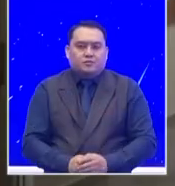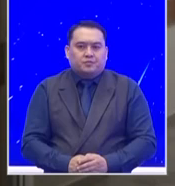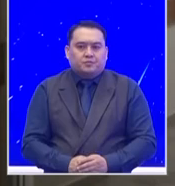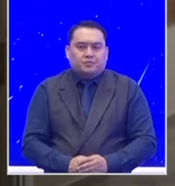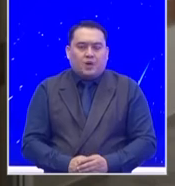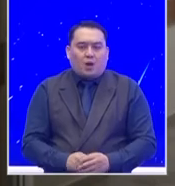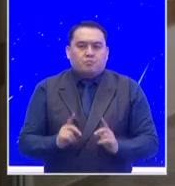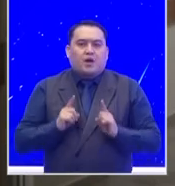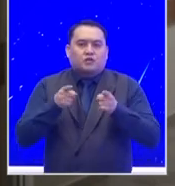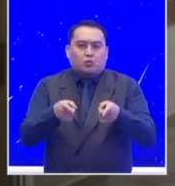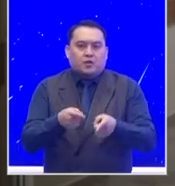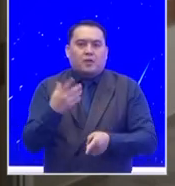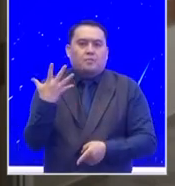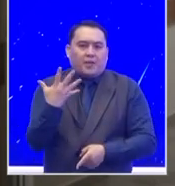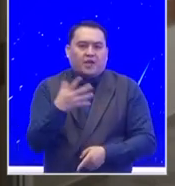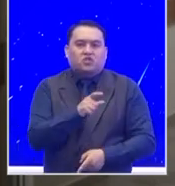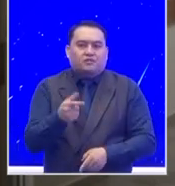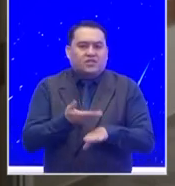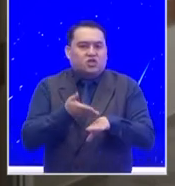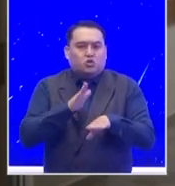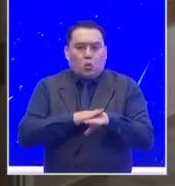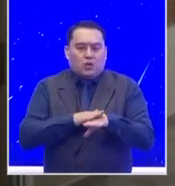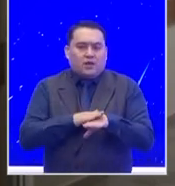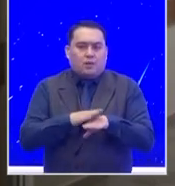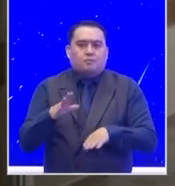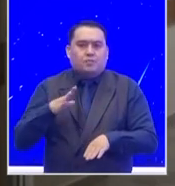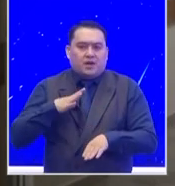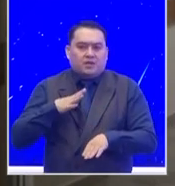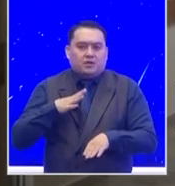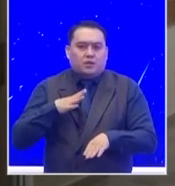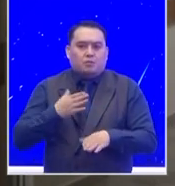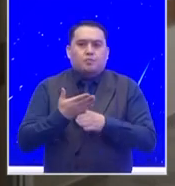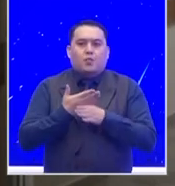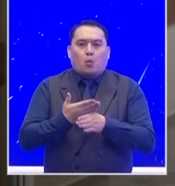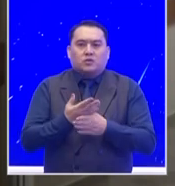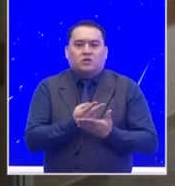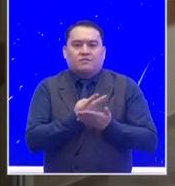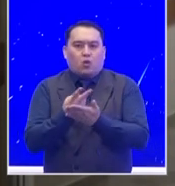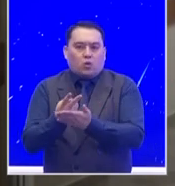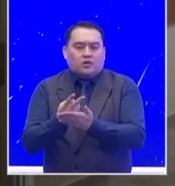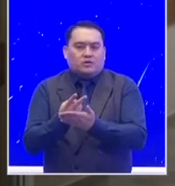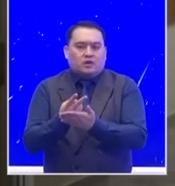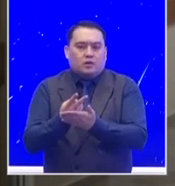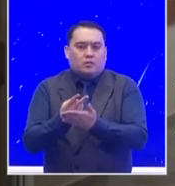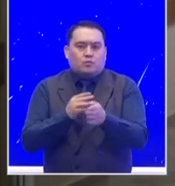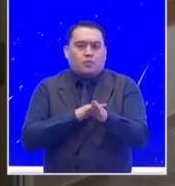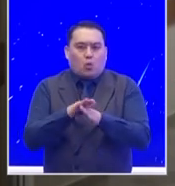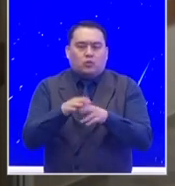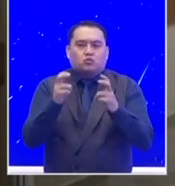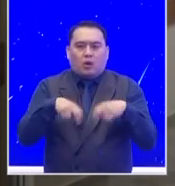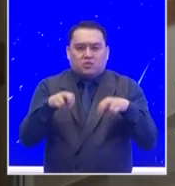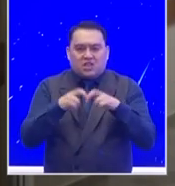При поступлении все 5 пациентов тяжелые, была оказана соответствующая помощь, госпитализирована в реанимацию. Полностью была